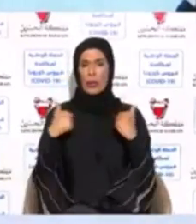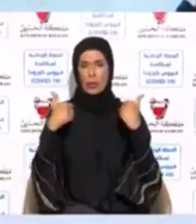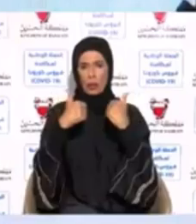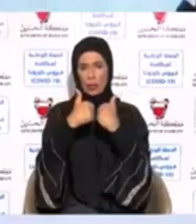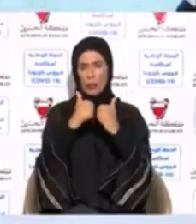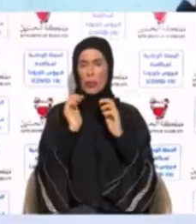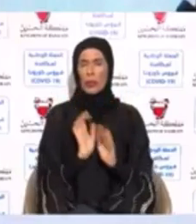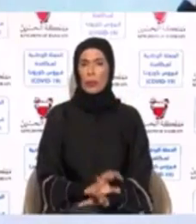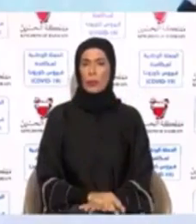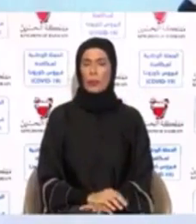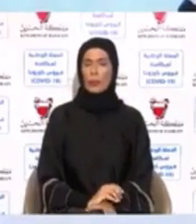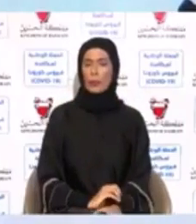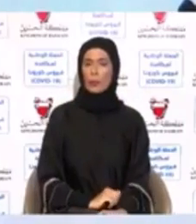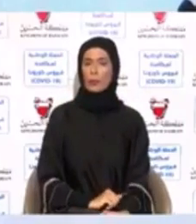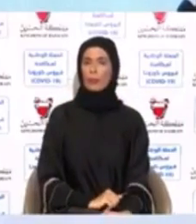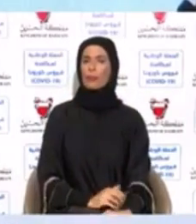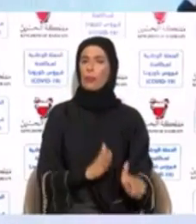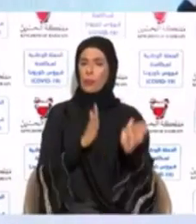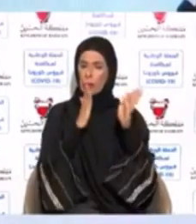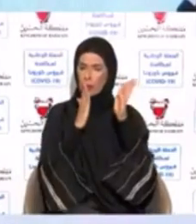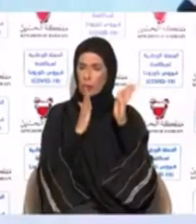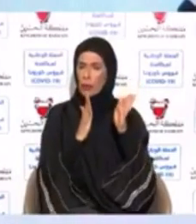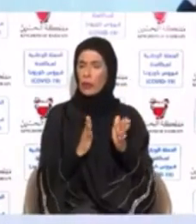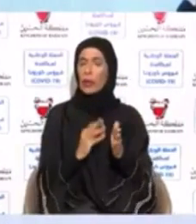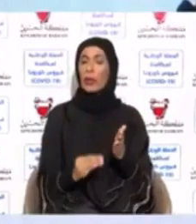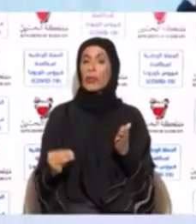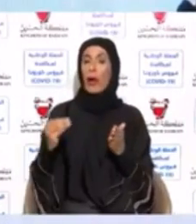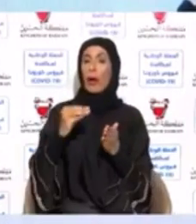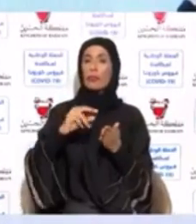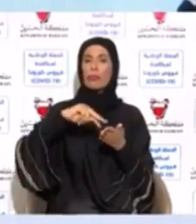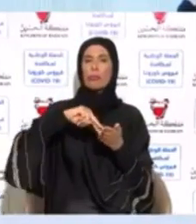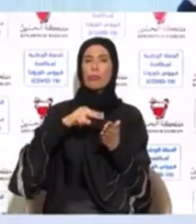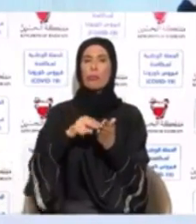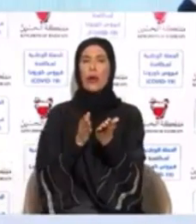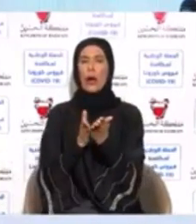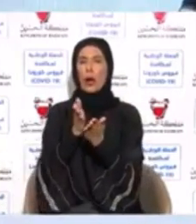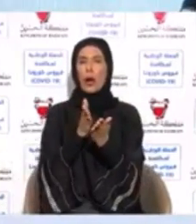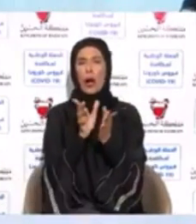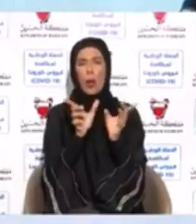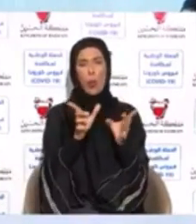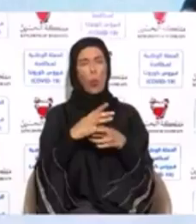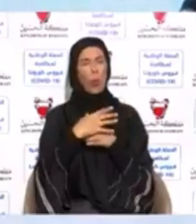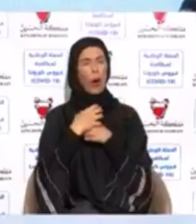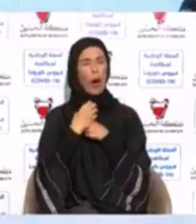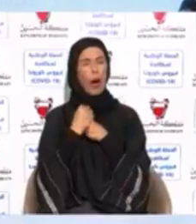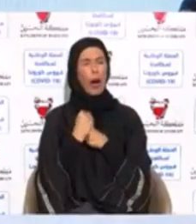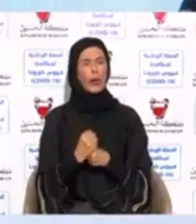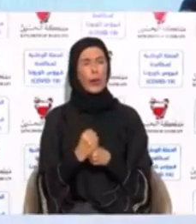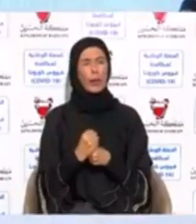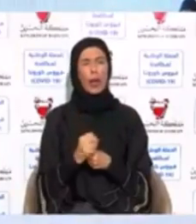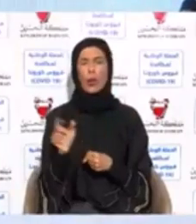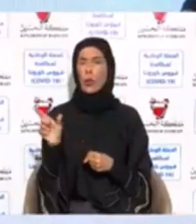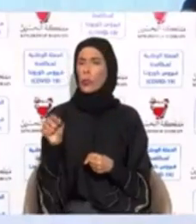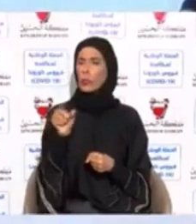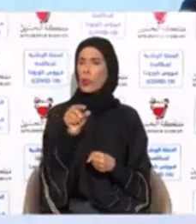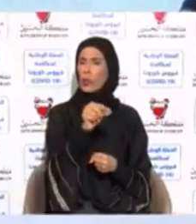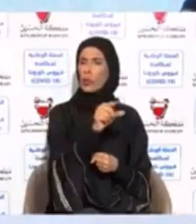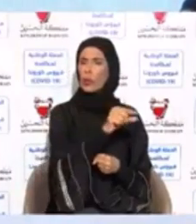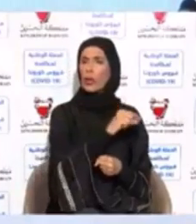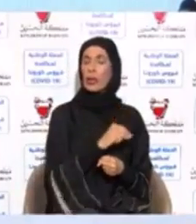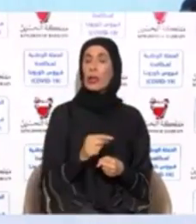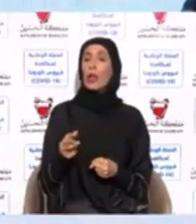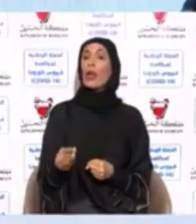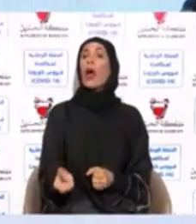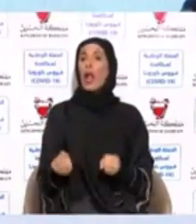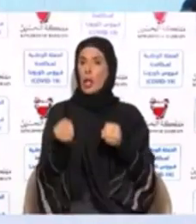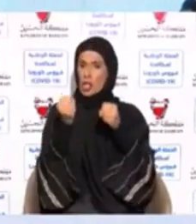ما خبرناكم سابقا، الالتزام بل وتعزيز جميع الإجراءات الوقائية اللي احنا نتبعها في حياتنا اليومية، يمكن احنا